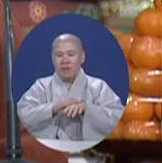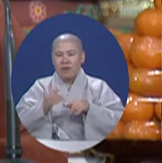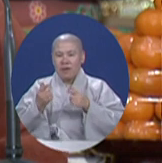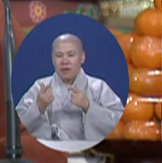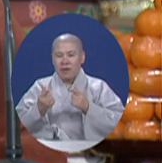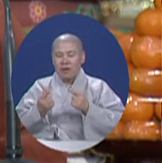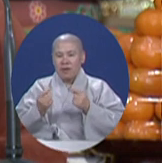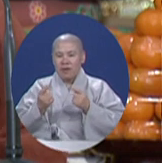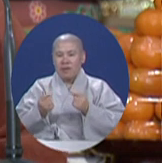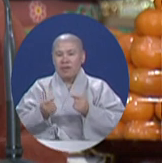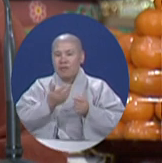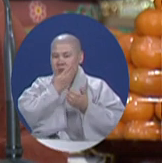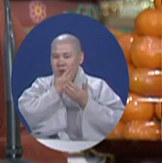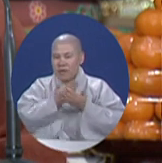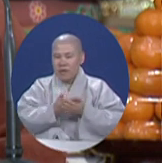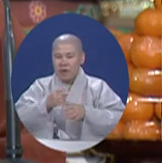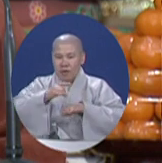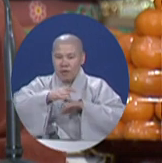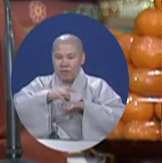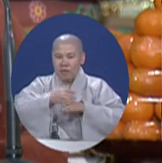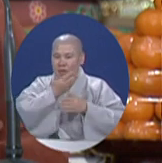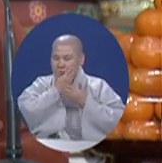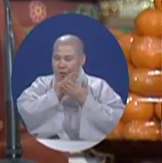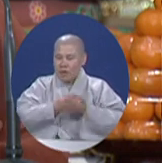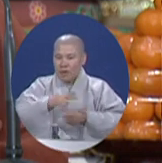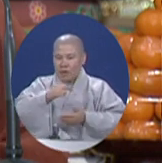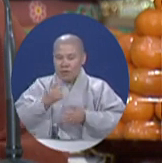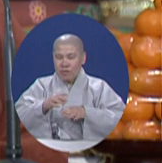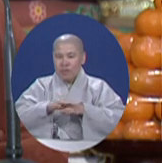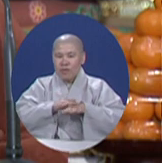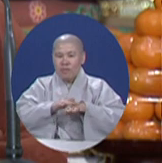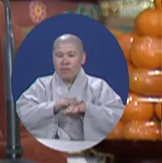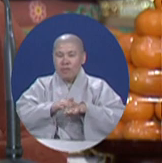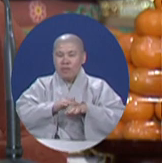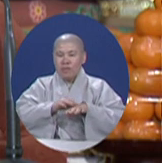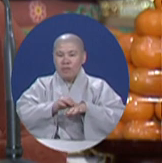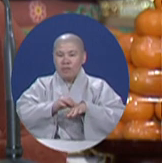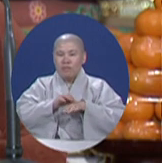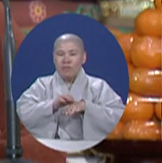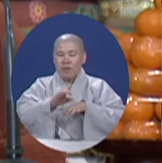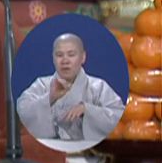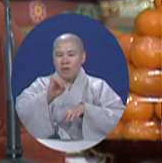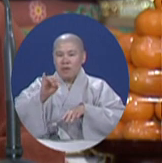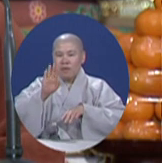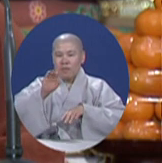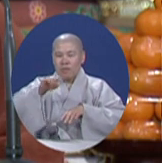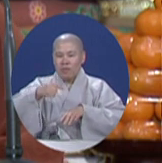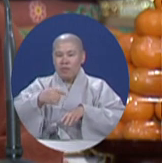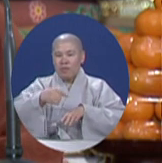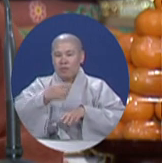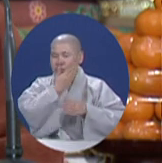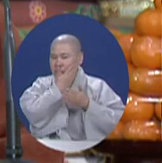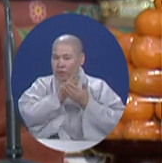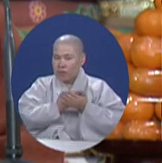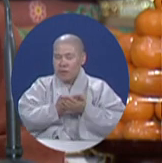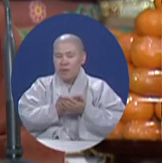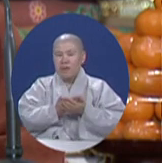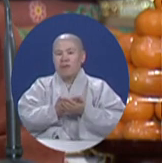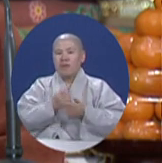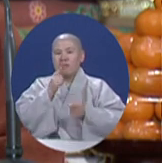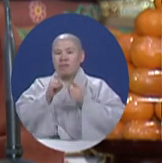거거든요. 아무리 뼈가 중요하지만 피부 없어 봐요. 그게 유지가 되겠습니까? 그런 말씀을